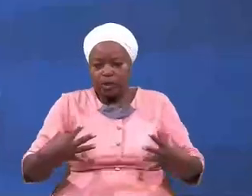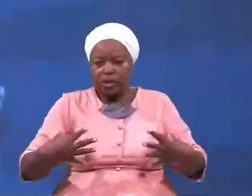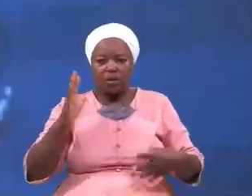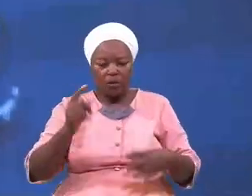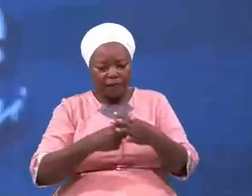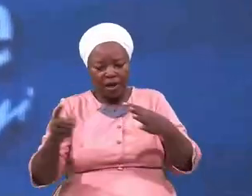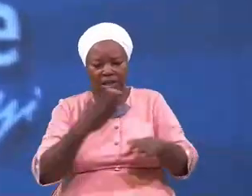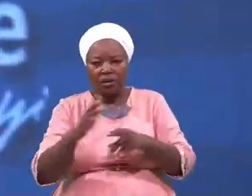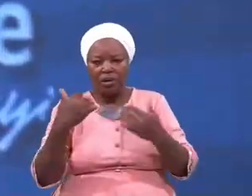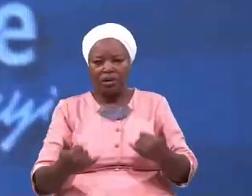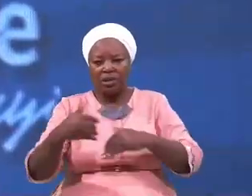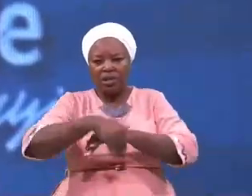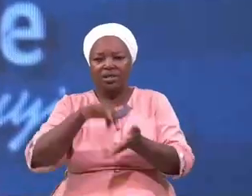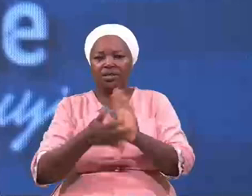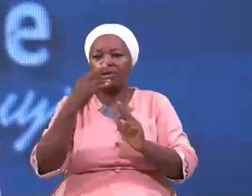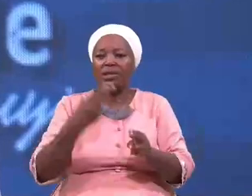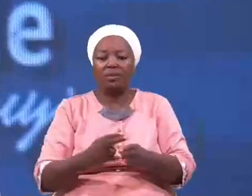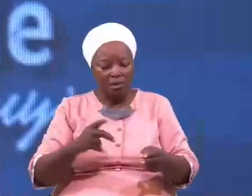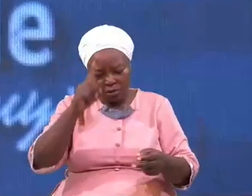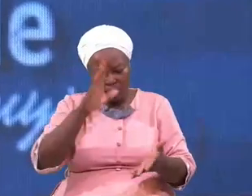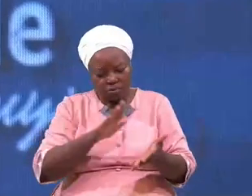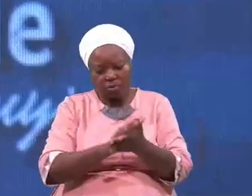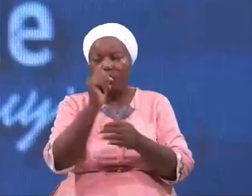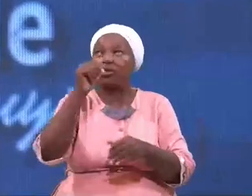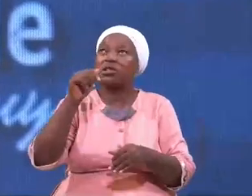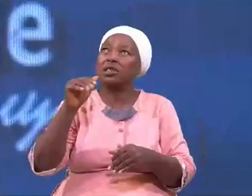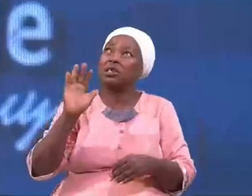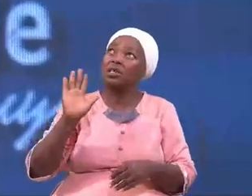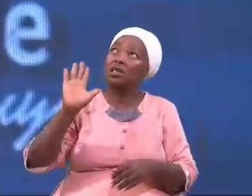Cette tumeur va disparaître ce soir.